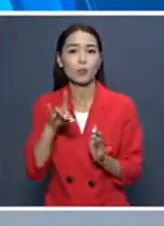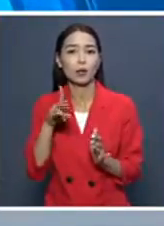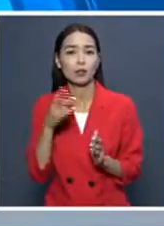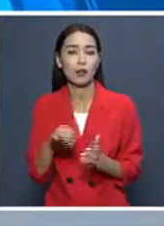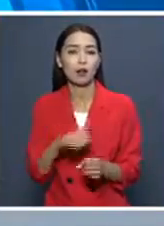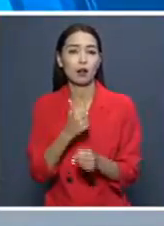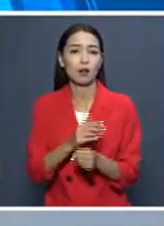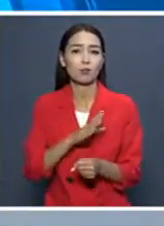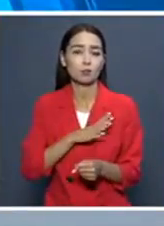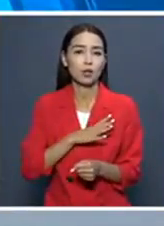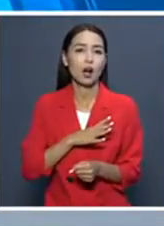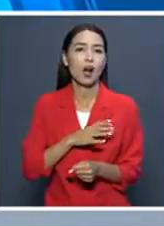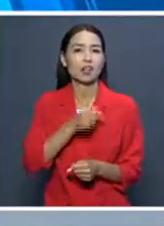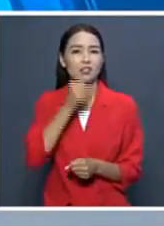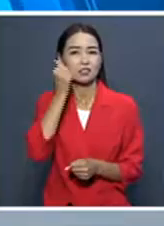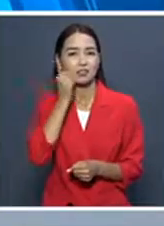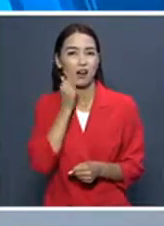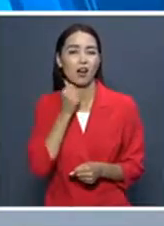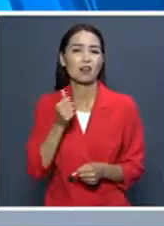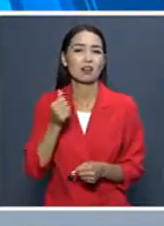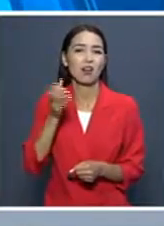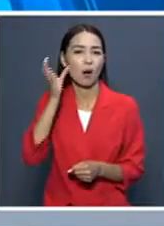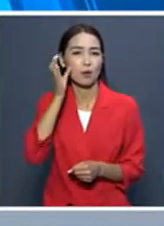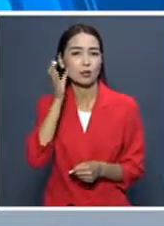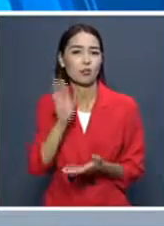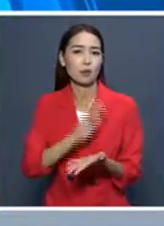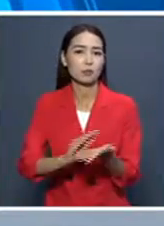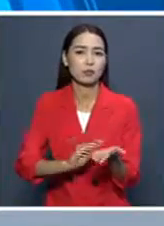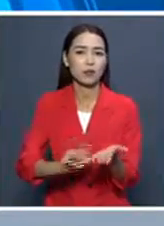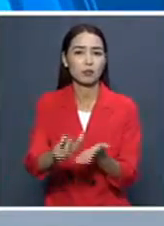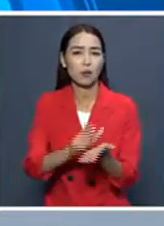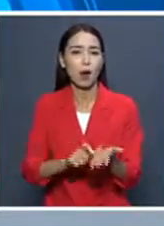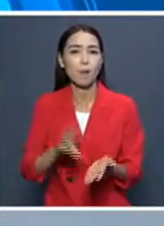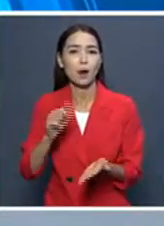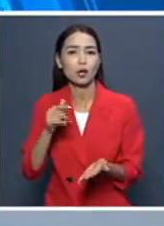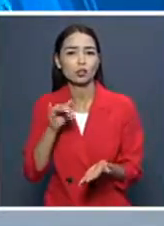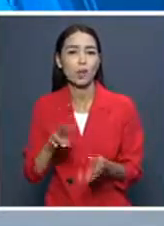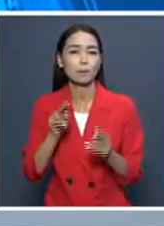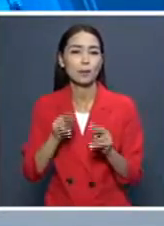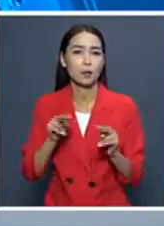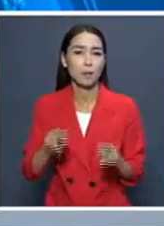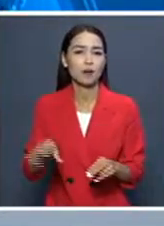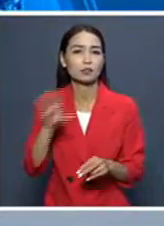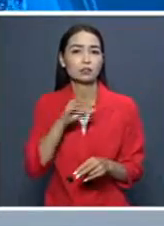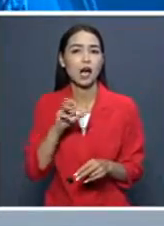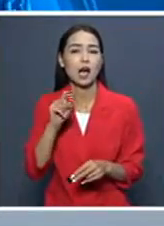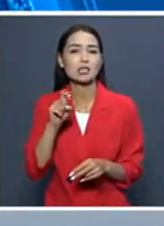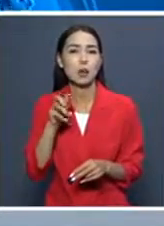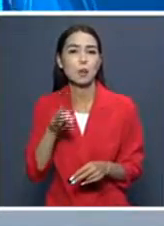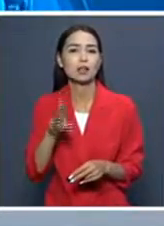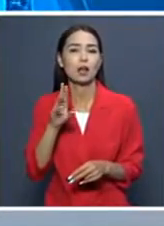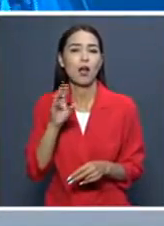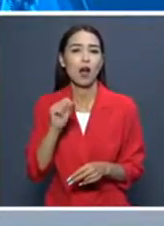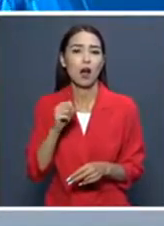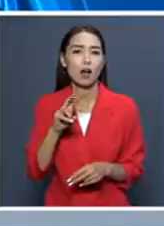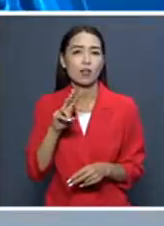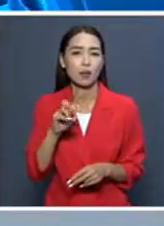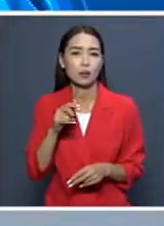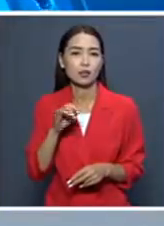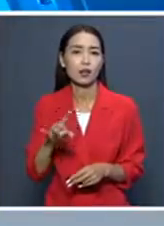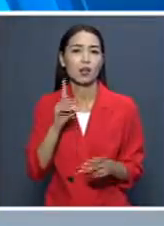шалақын халық жауы болып атылып кеткен Мағжан да бар. Петропавлда азамат, қаламгер, қайраткер атты республикалық конференцияға